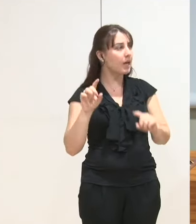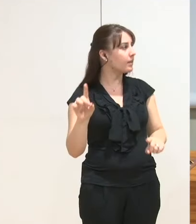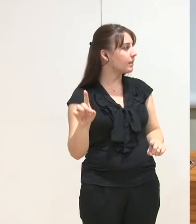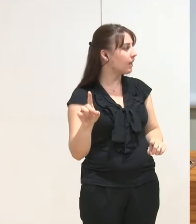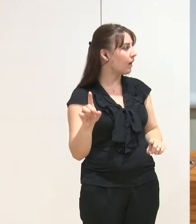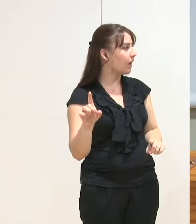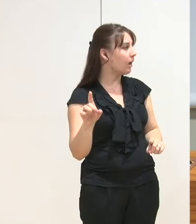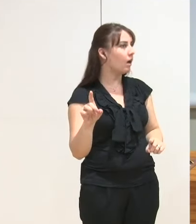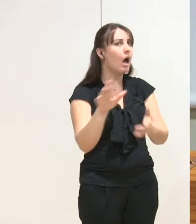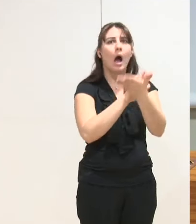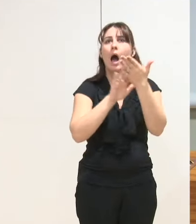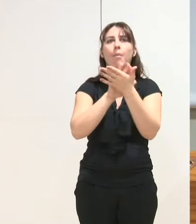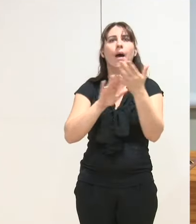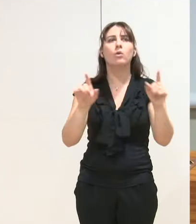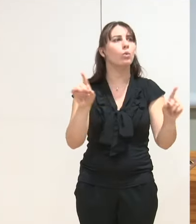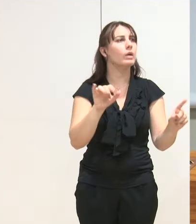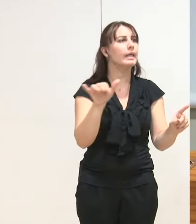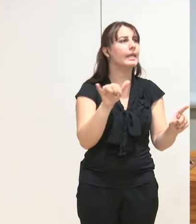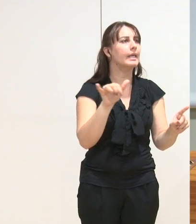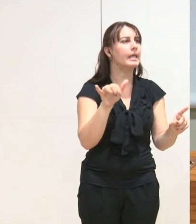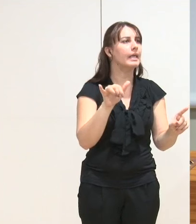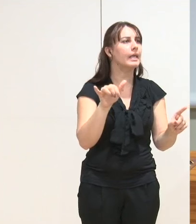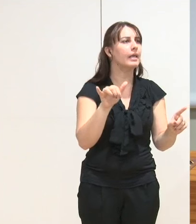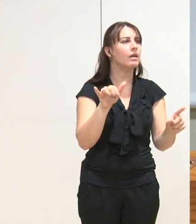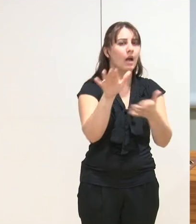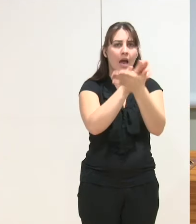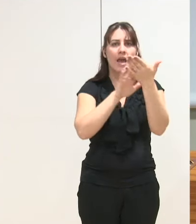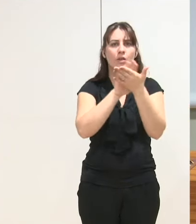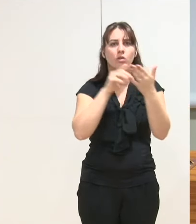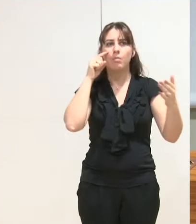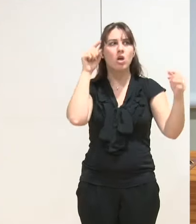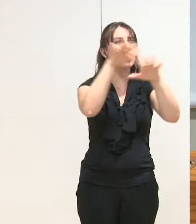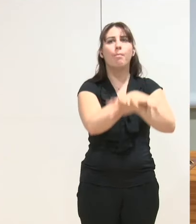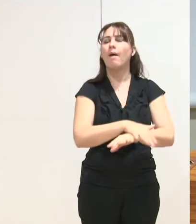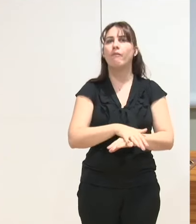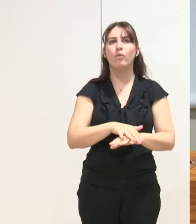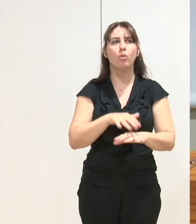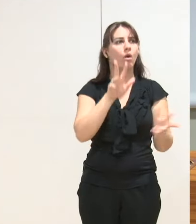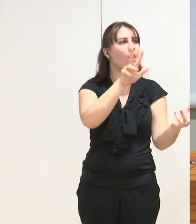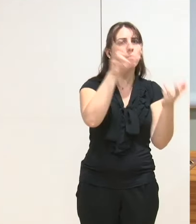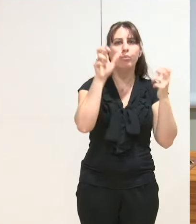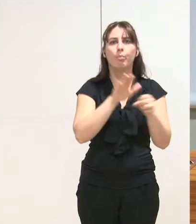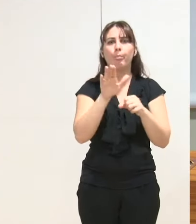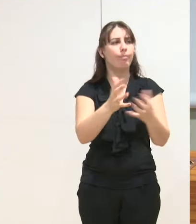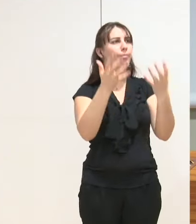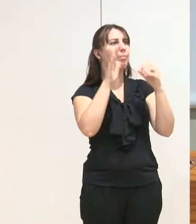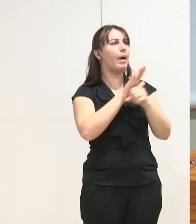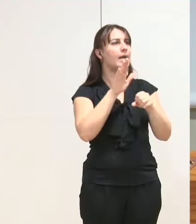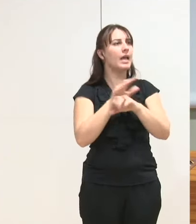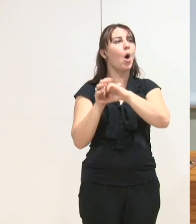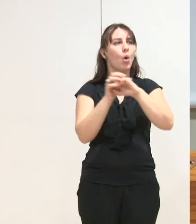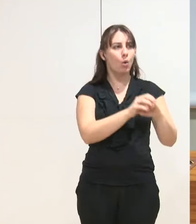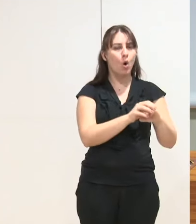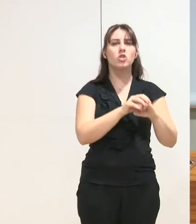s'abstiendrait ah alors je vous prie de m'excuser je n'ai pas bien vu le vote du groupe de la gauche et du